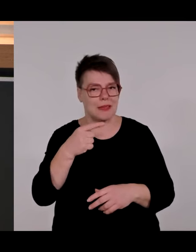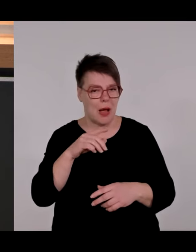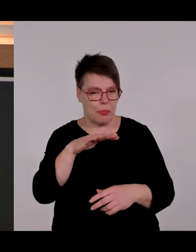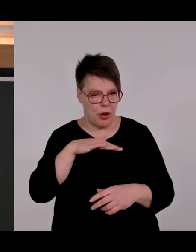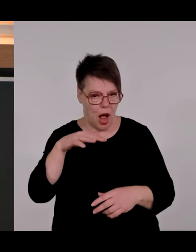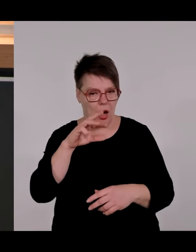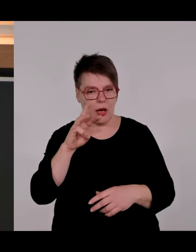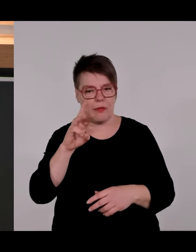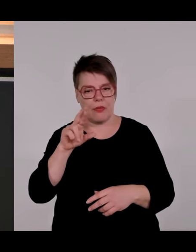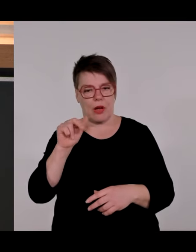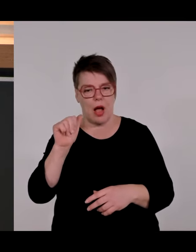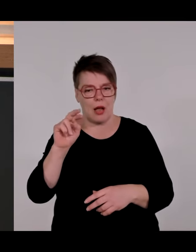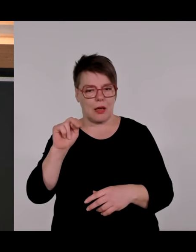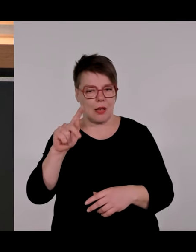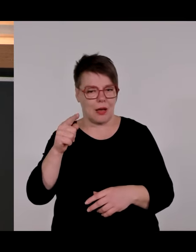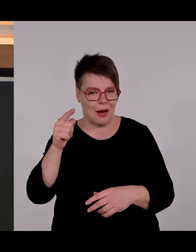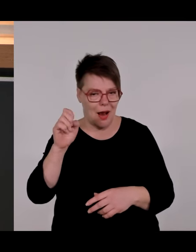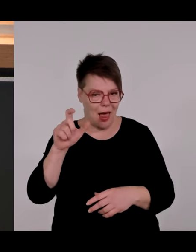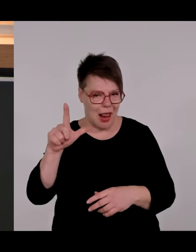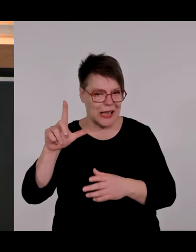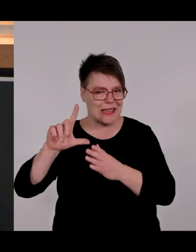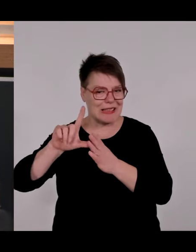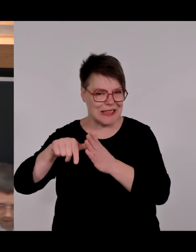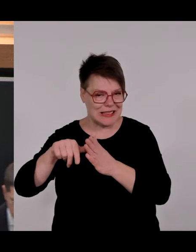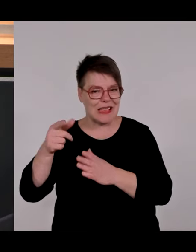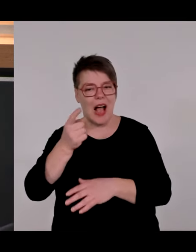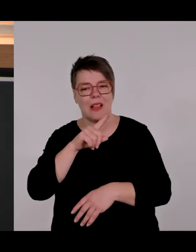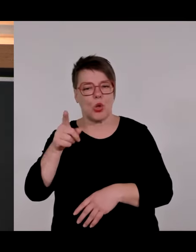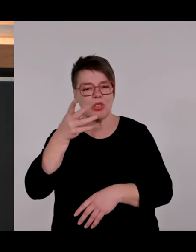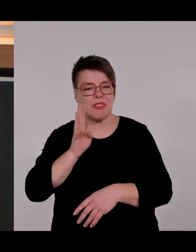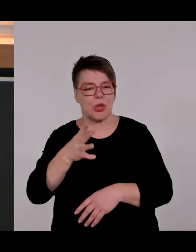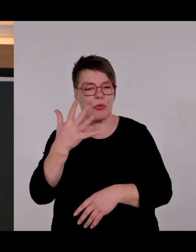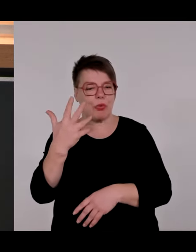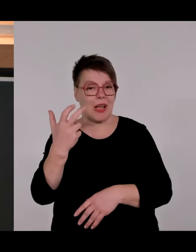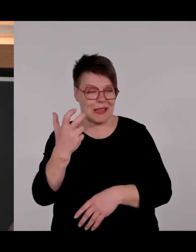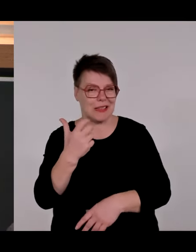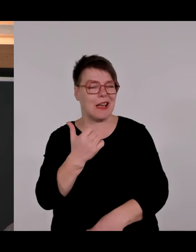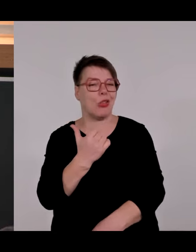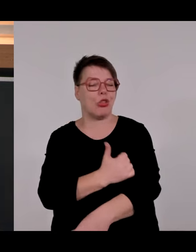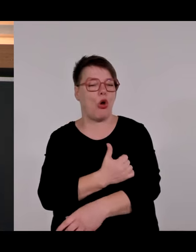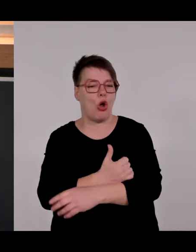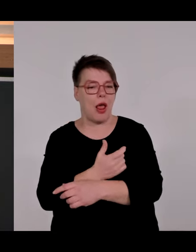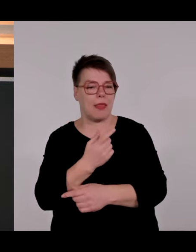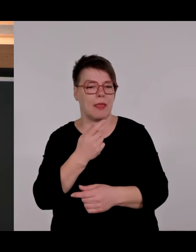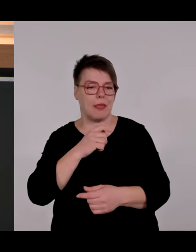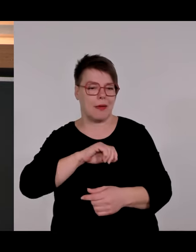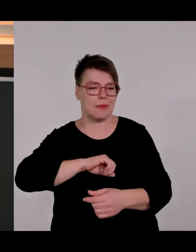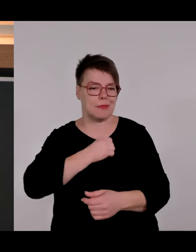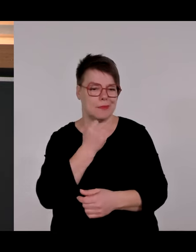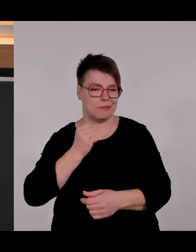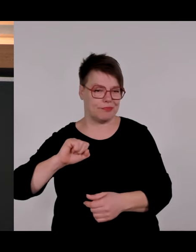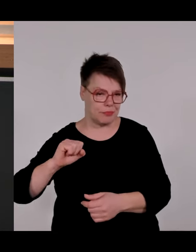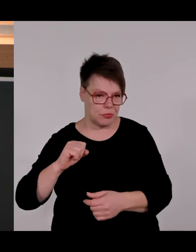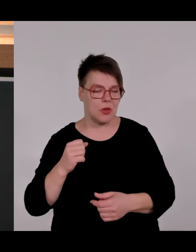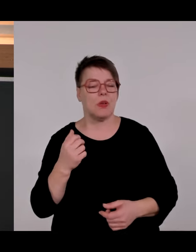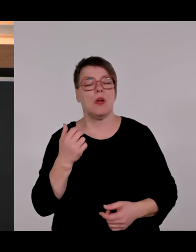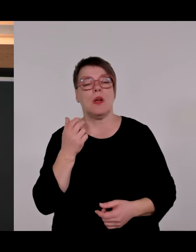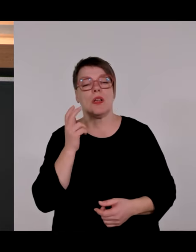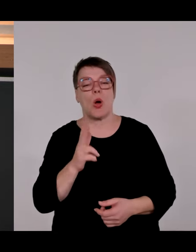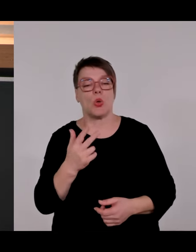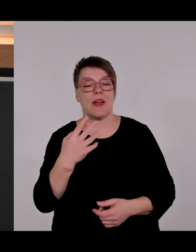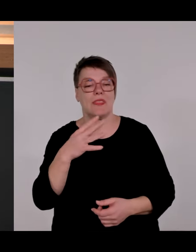1435 Drogendelikte, 314 Körperverletzungen, 170 gefährliche und